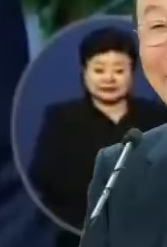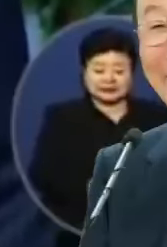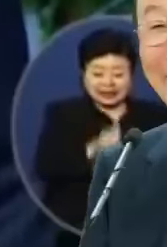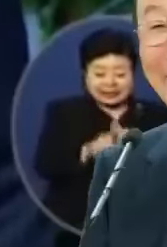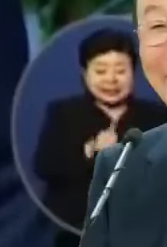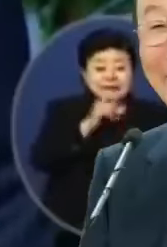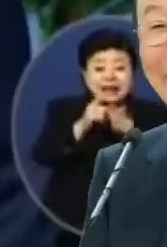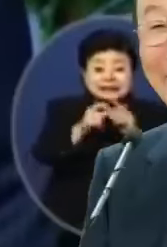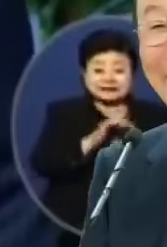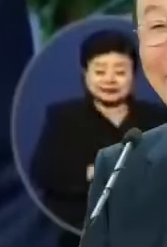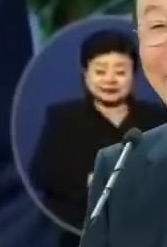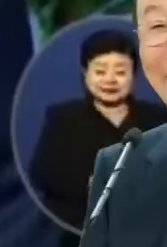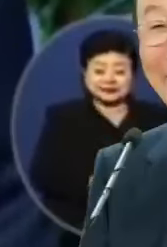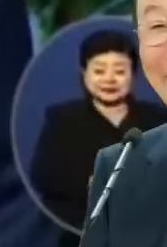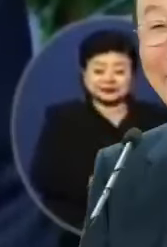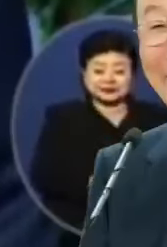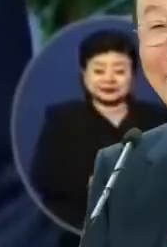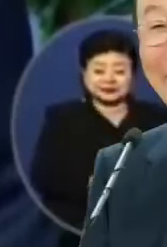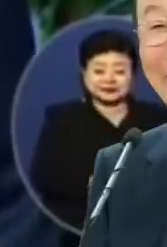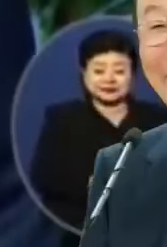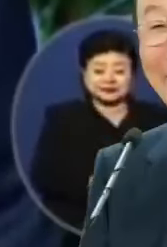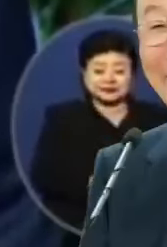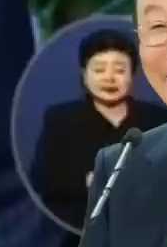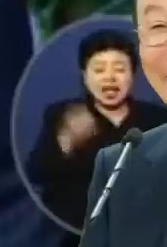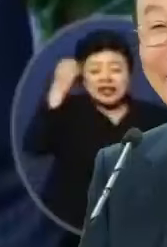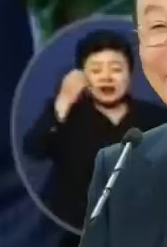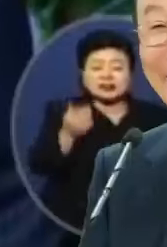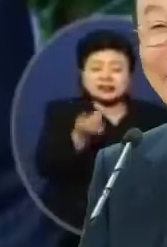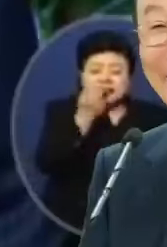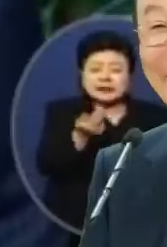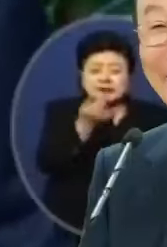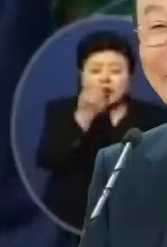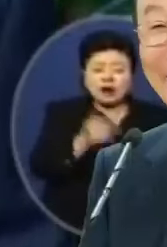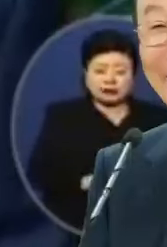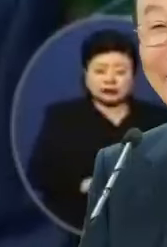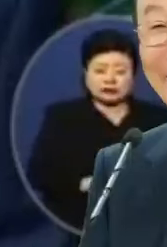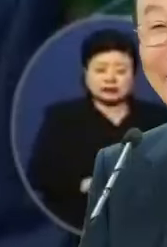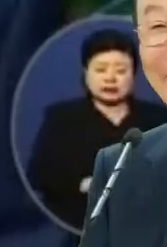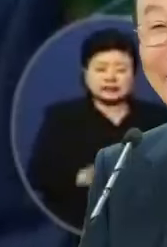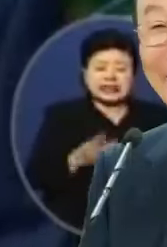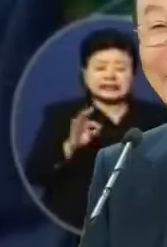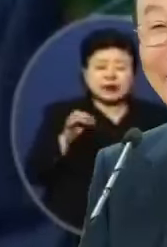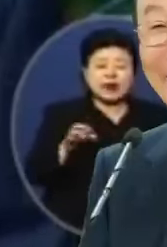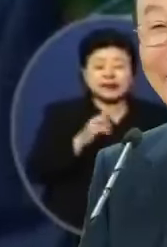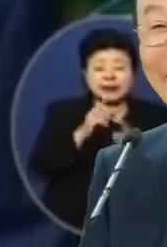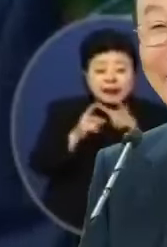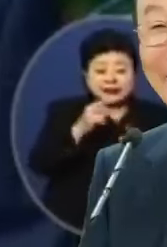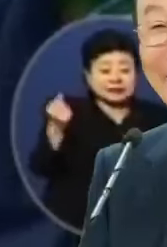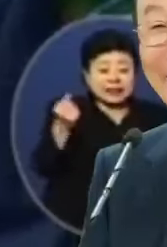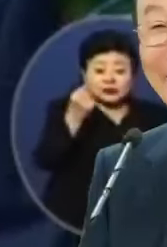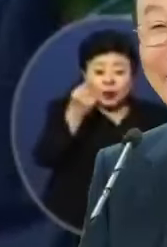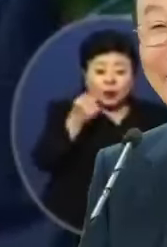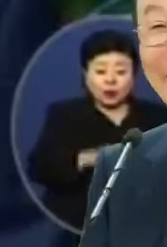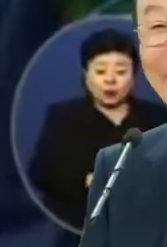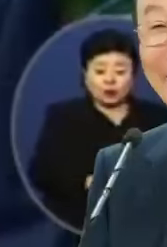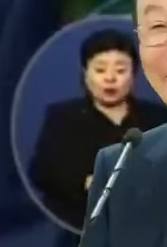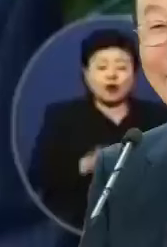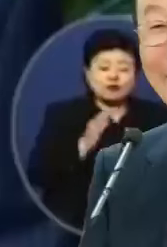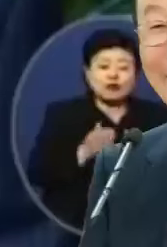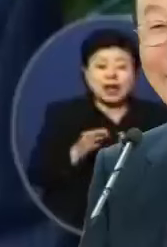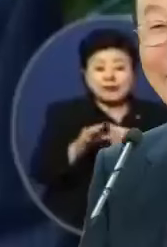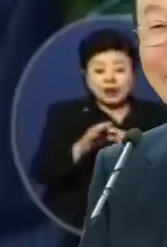하나님 말씀을 영이요 생명입니다. 4차원적인 말씀을 가지고